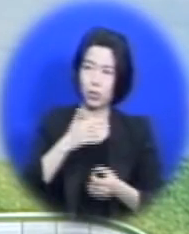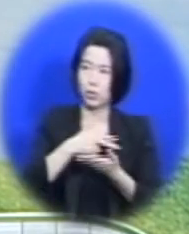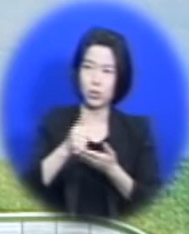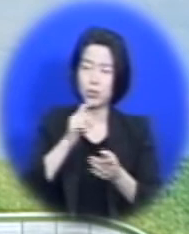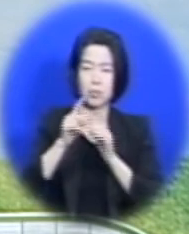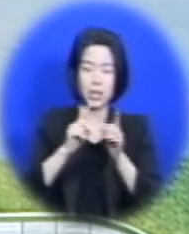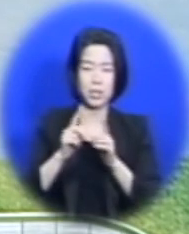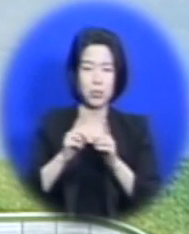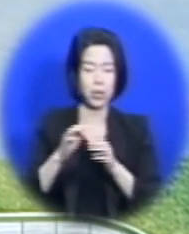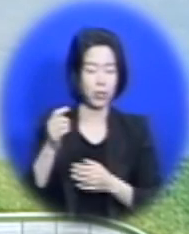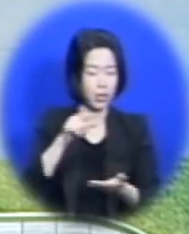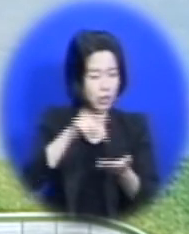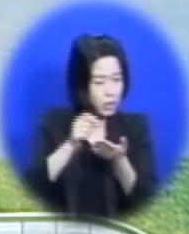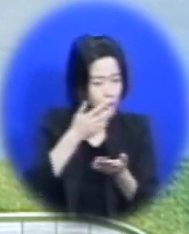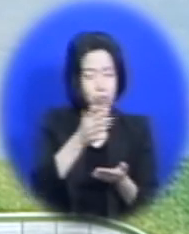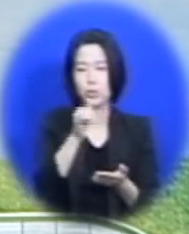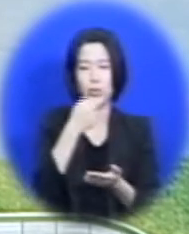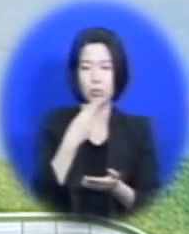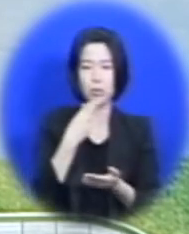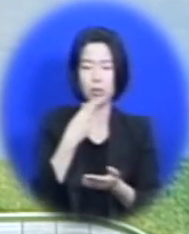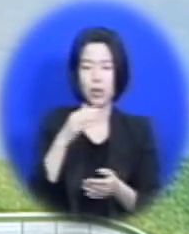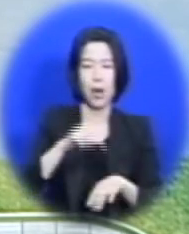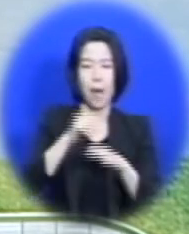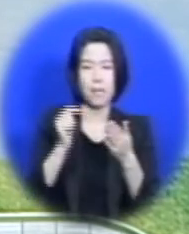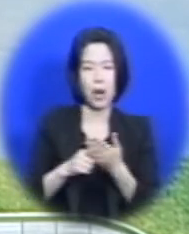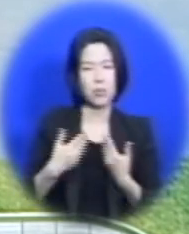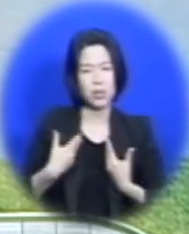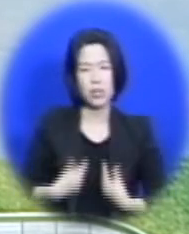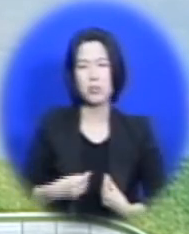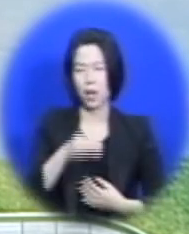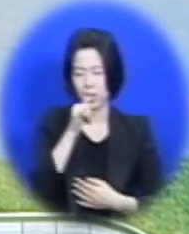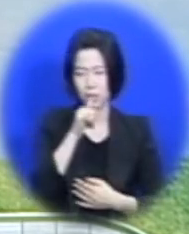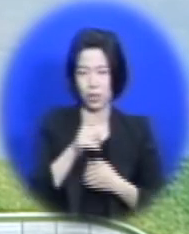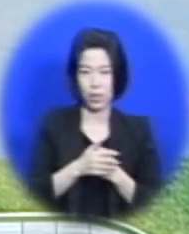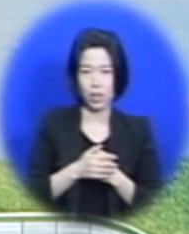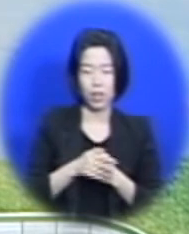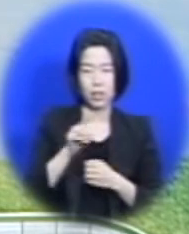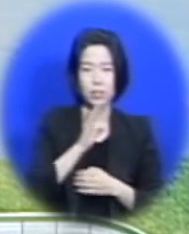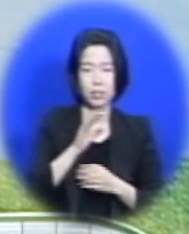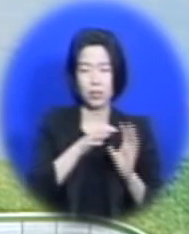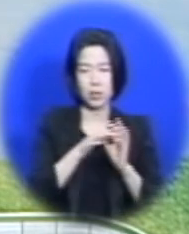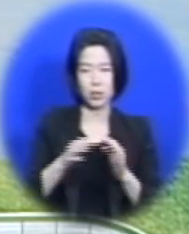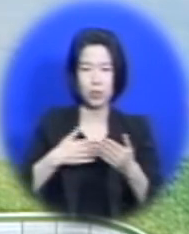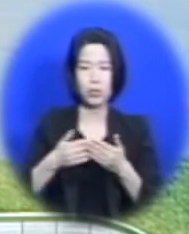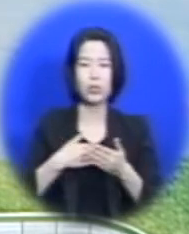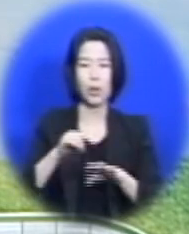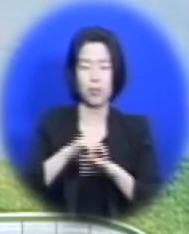말씀이라고 짚어지는 게 없어요. 마음에 실망이 되더라. 그러면서 두려운 마음이